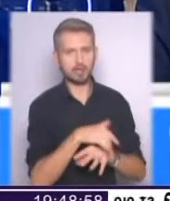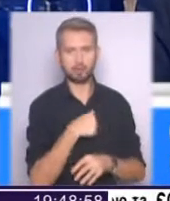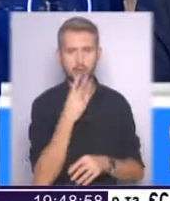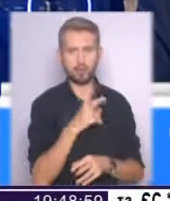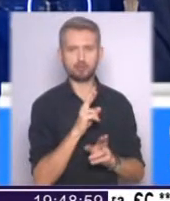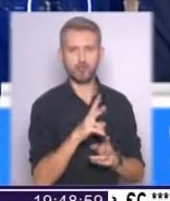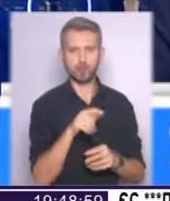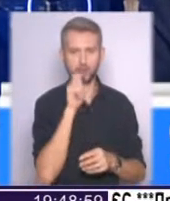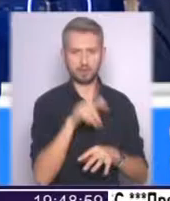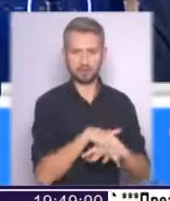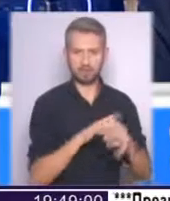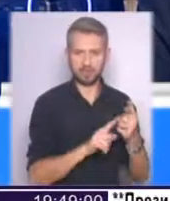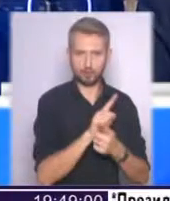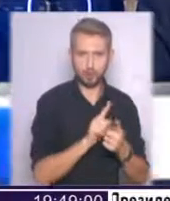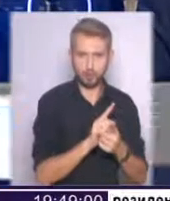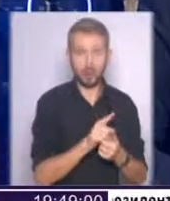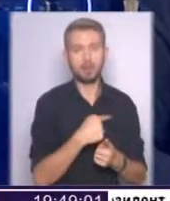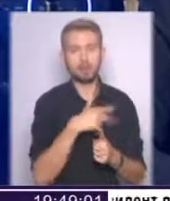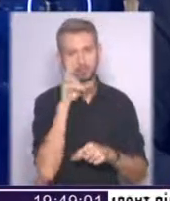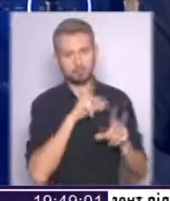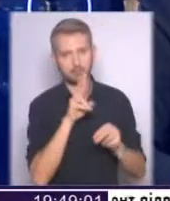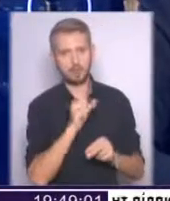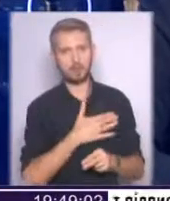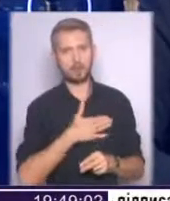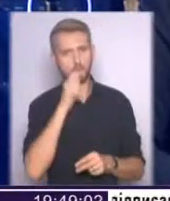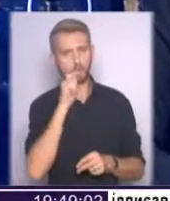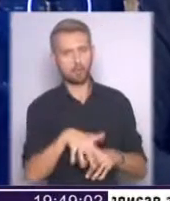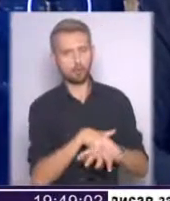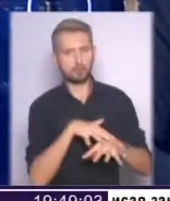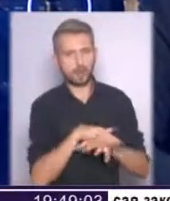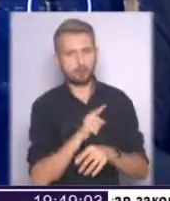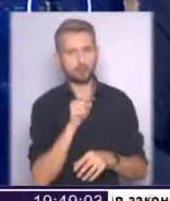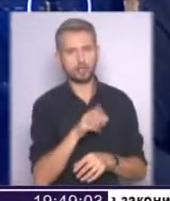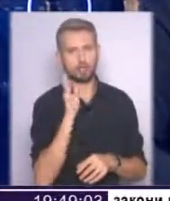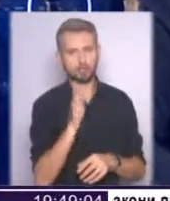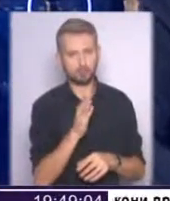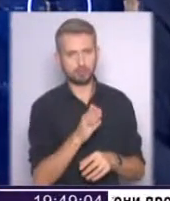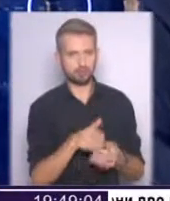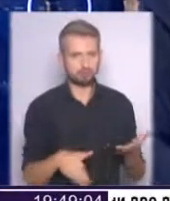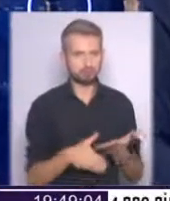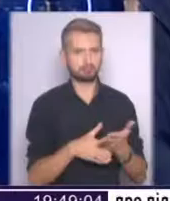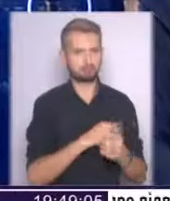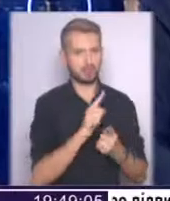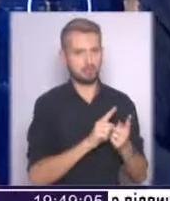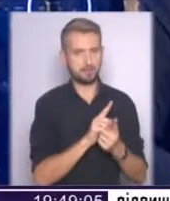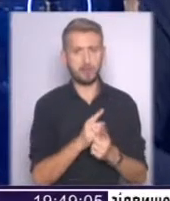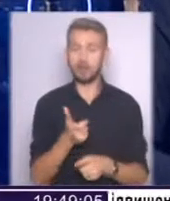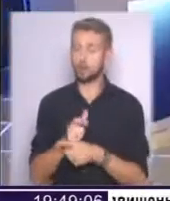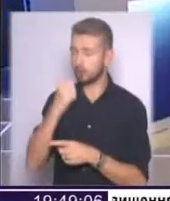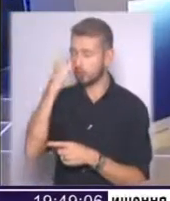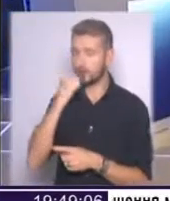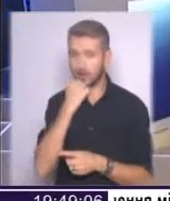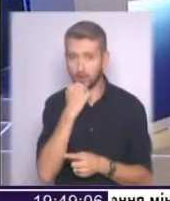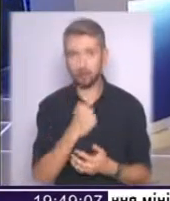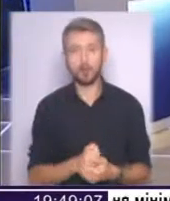воно змінюється. Я все-таки покладаю надію на наше українське суспільство, що воно буде цим рушієм змін. Дуже вам дякую. Дякую. Глядачам